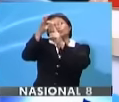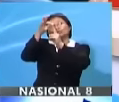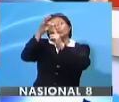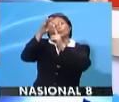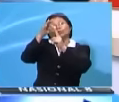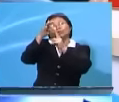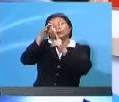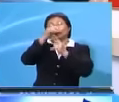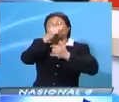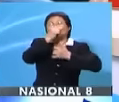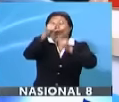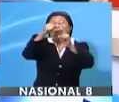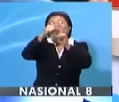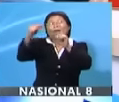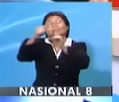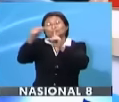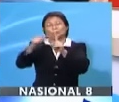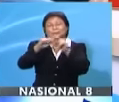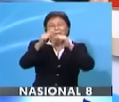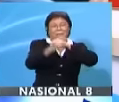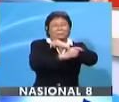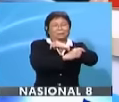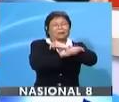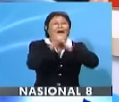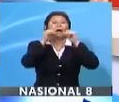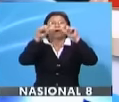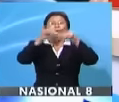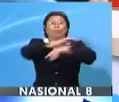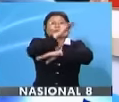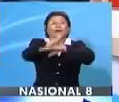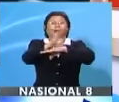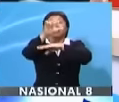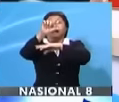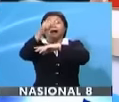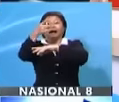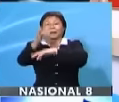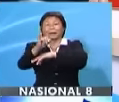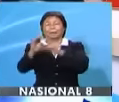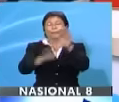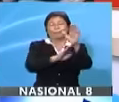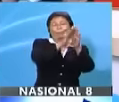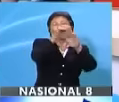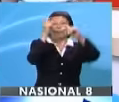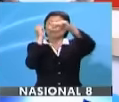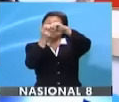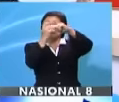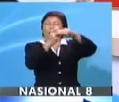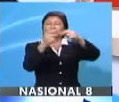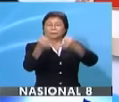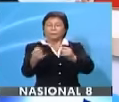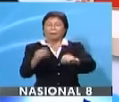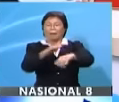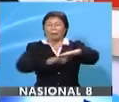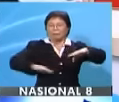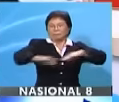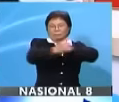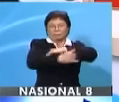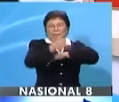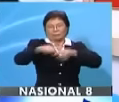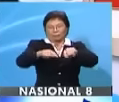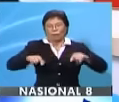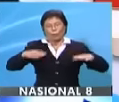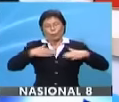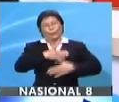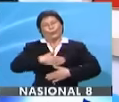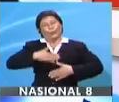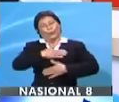untuk menggamit pelancong. Antaranya Taman Awam Bukit Lagi yang dibangunkan oleh Jabatan Lanskap Negara sebagai kawasan riadah